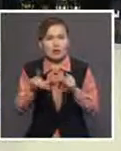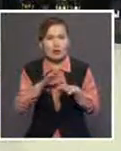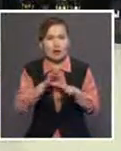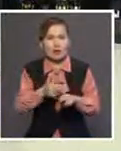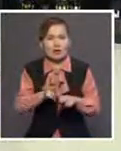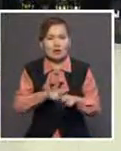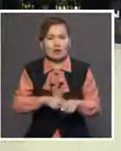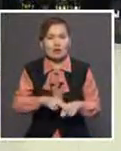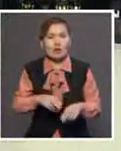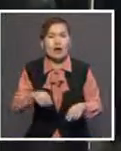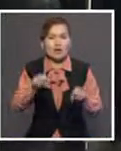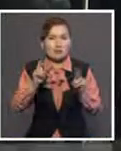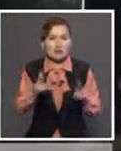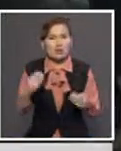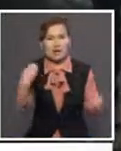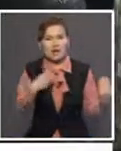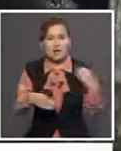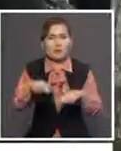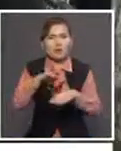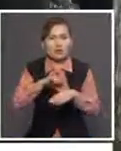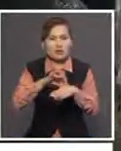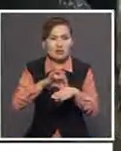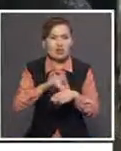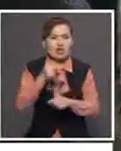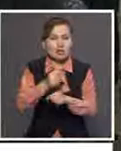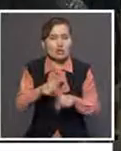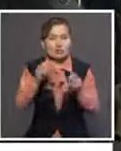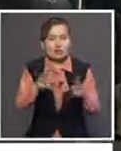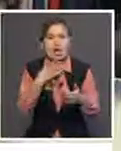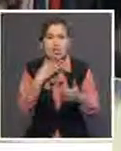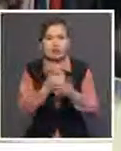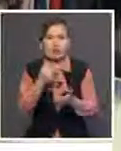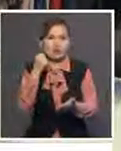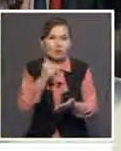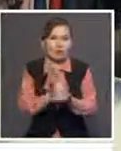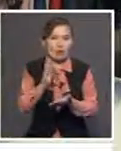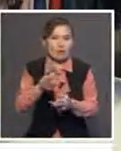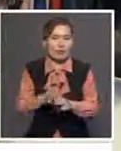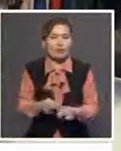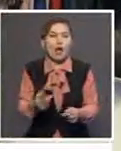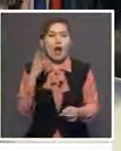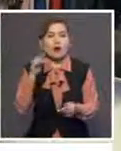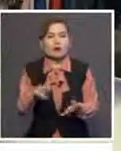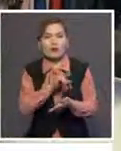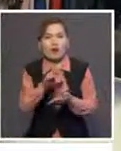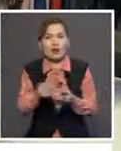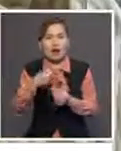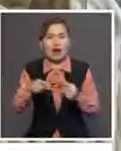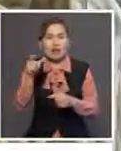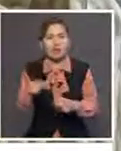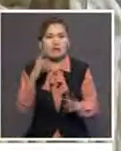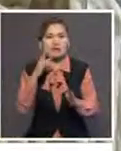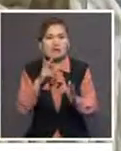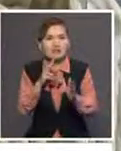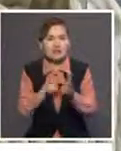контрабандалық әрі контрафактілік өнімдерге тосқауыл болады. Сондықтан қазір ірі мегаполисте кәсіпкерлердің 80-90%